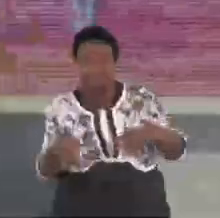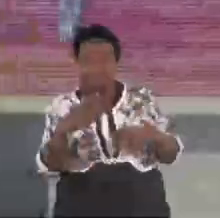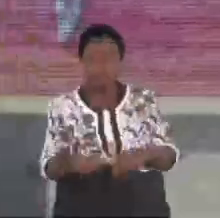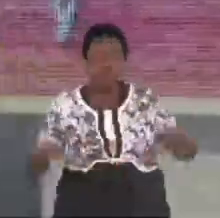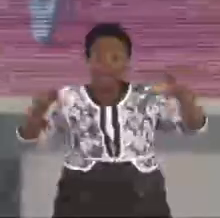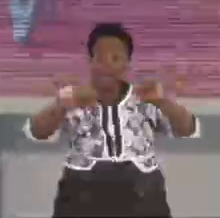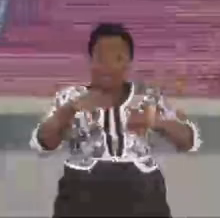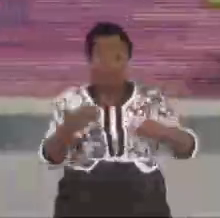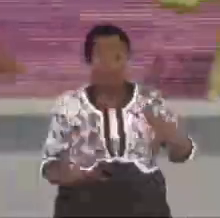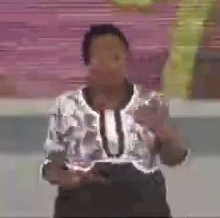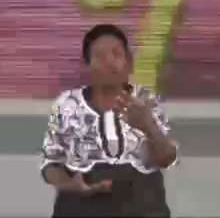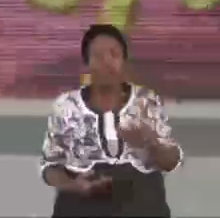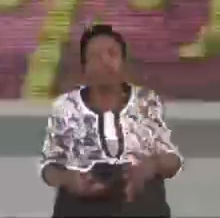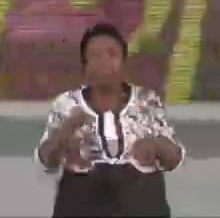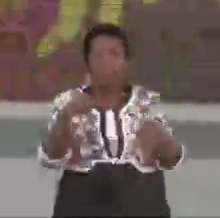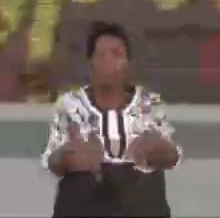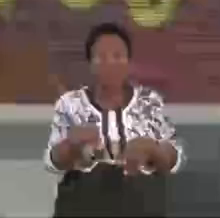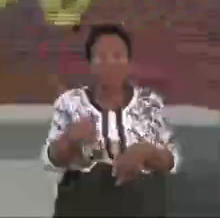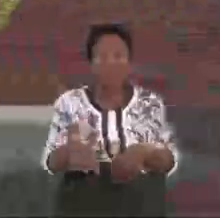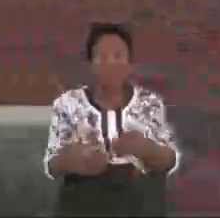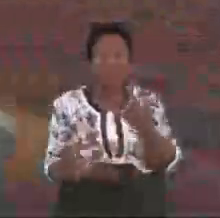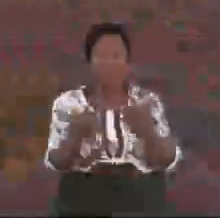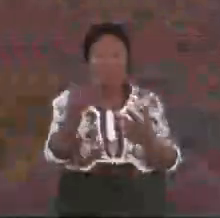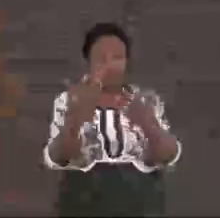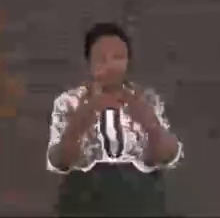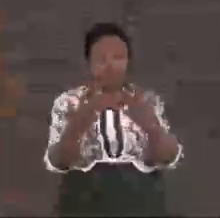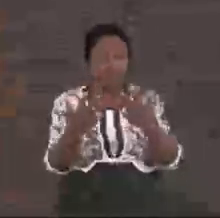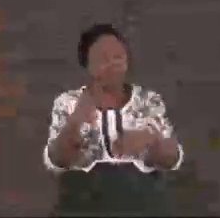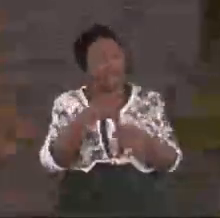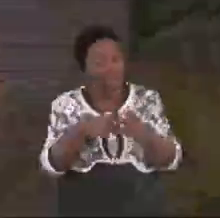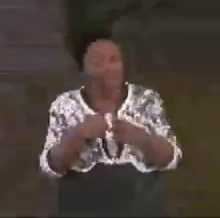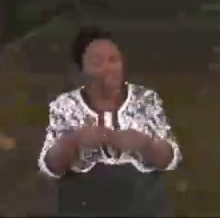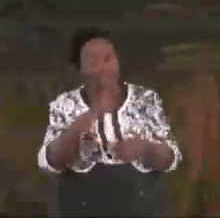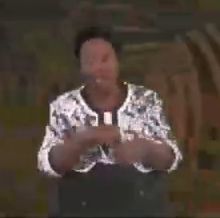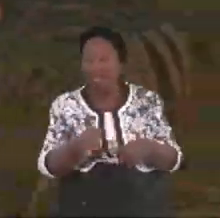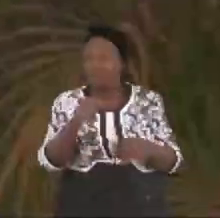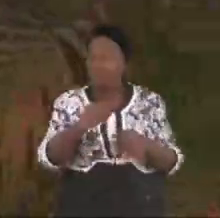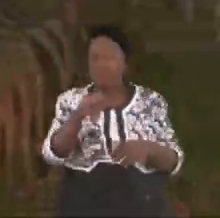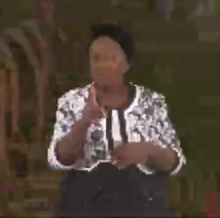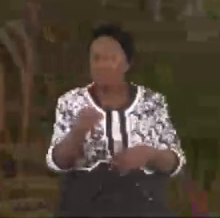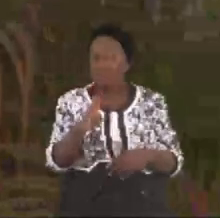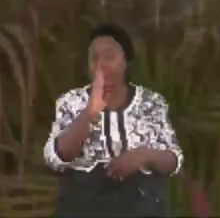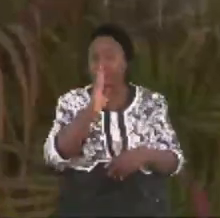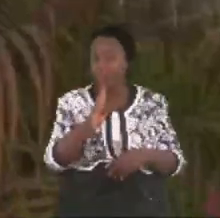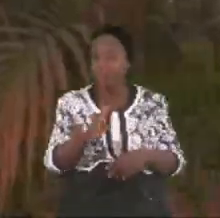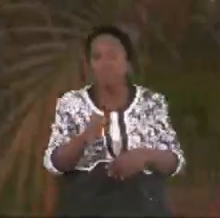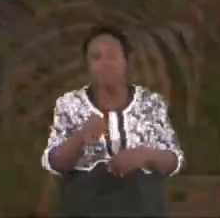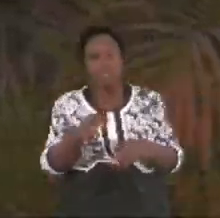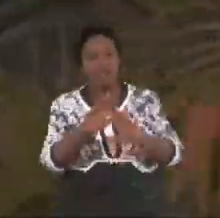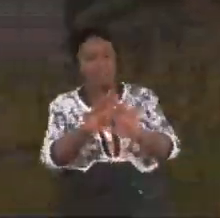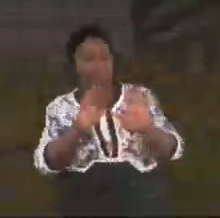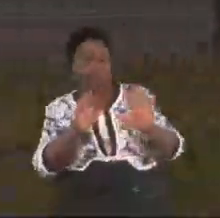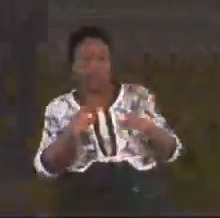Et maintenant, Jean, sans mélanger les mots, et Jean, sans avoir peur, Jean, sans modifier